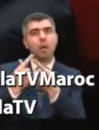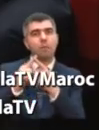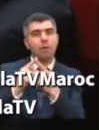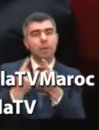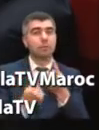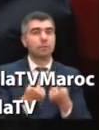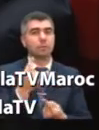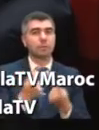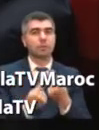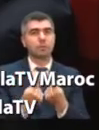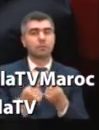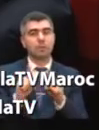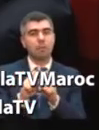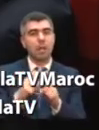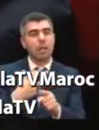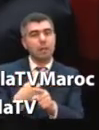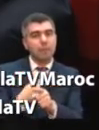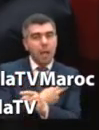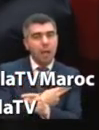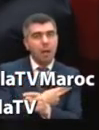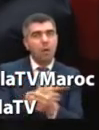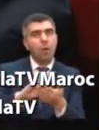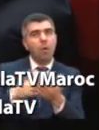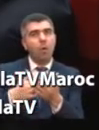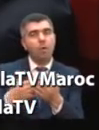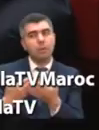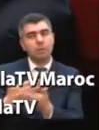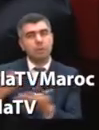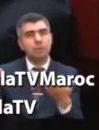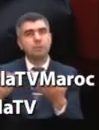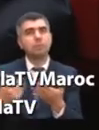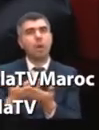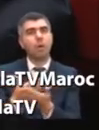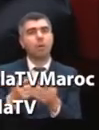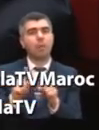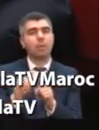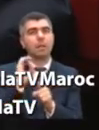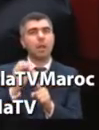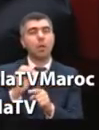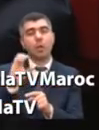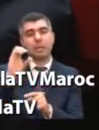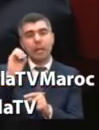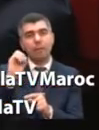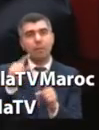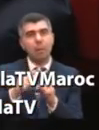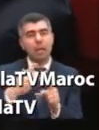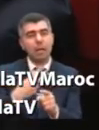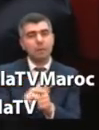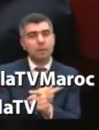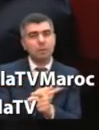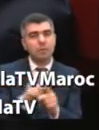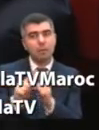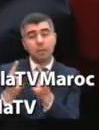مؤقتا، وغنديروا حملة جراحية بالشراكة مع القطاع الخاص باش يمكن نجفوا هذاك اللي تيقول لك زيرو عملية، زيرو عملية نتحاسبوا عليها